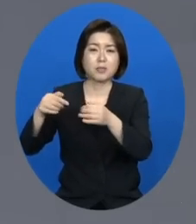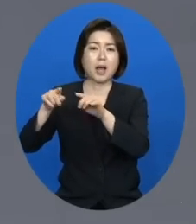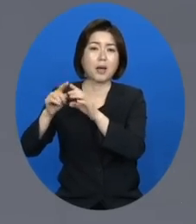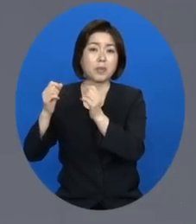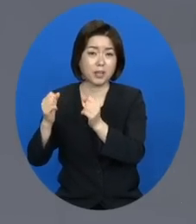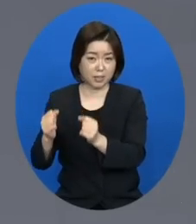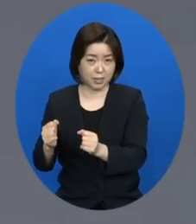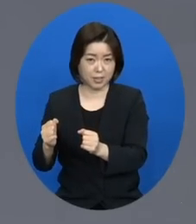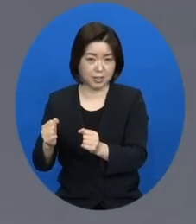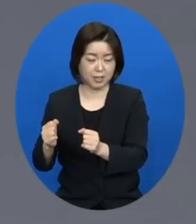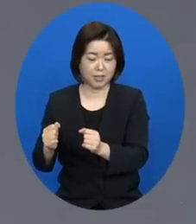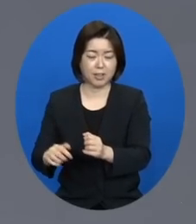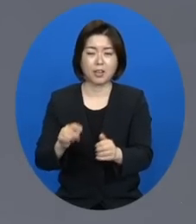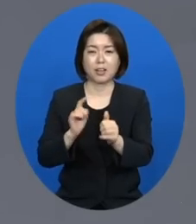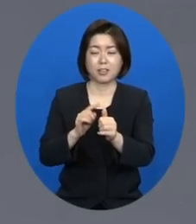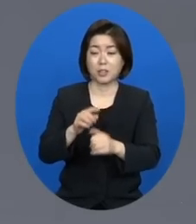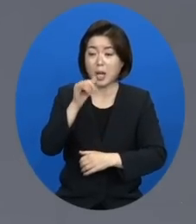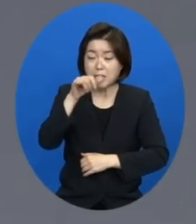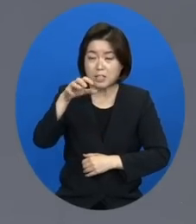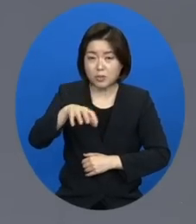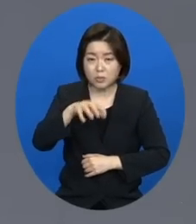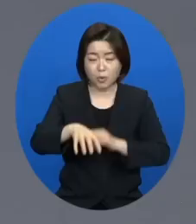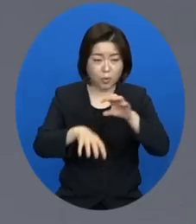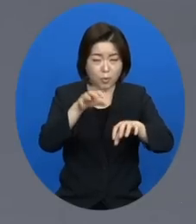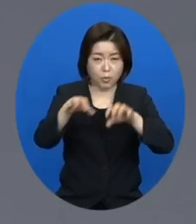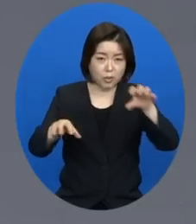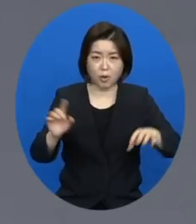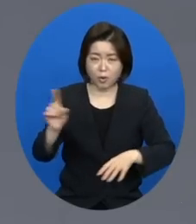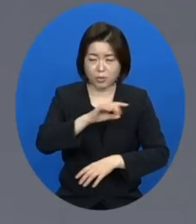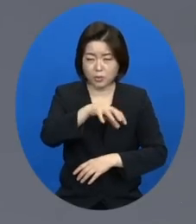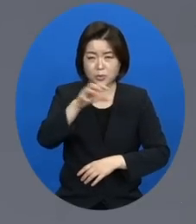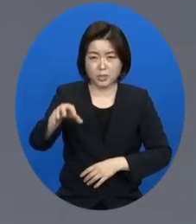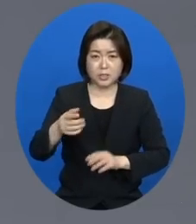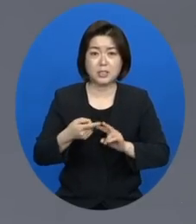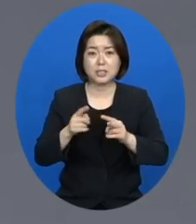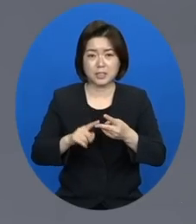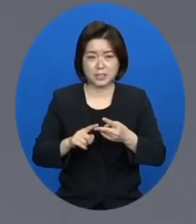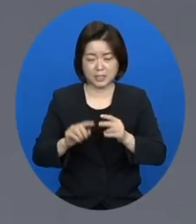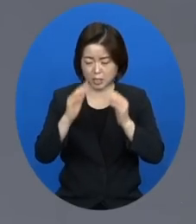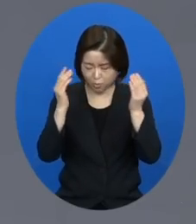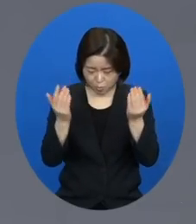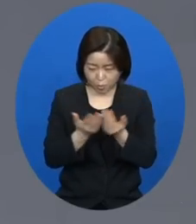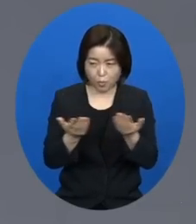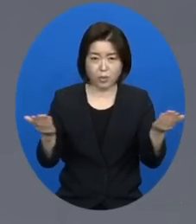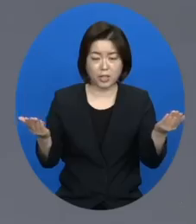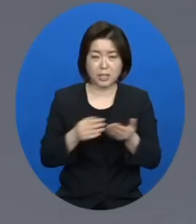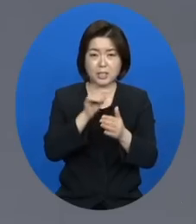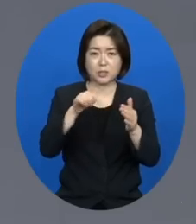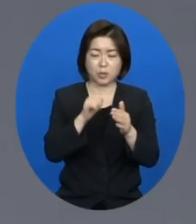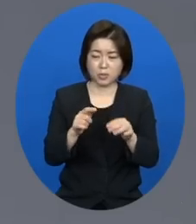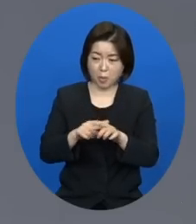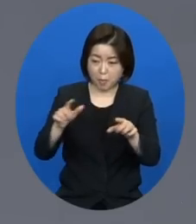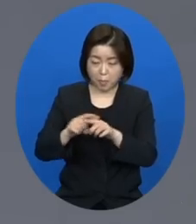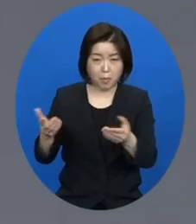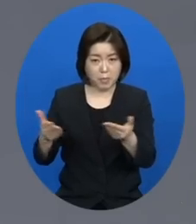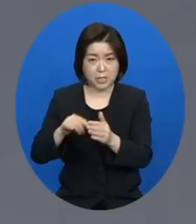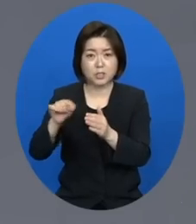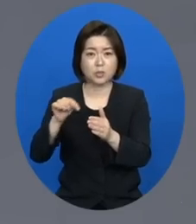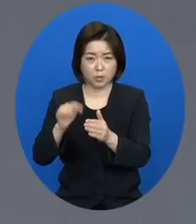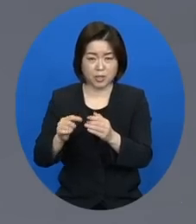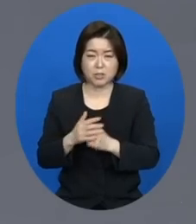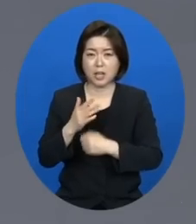하심으로 그가 있는 그곳이 어느 곳이든지 간에 그 모든 일에서 그 평범한 일 속에서